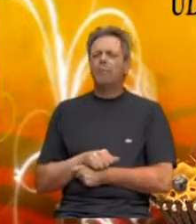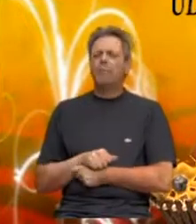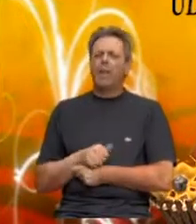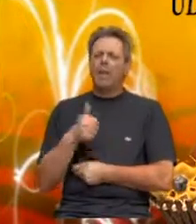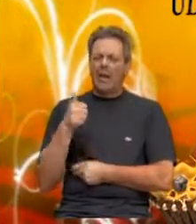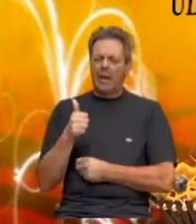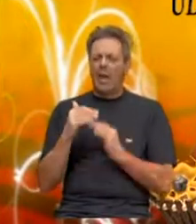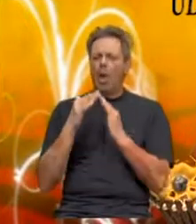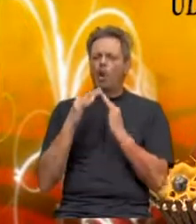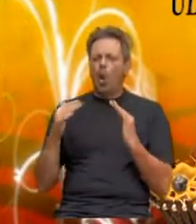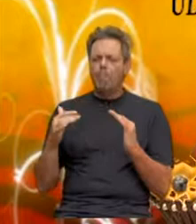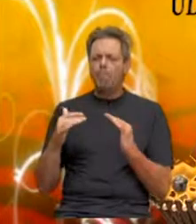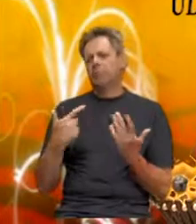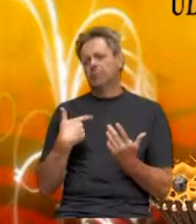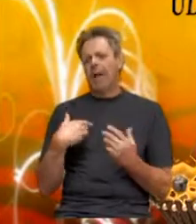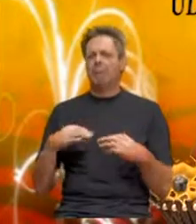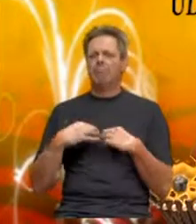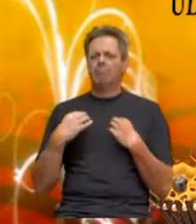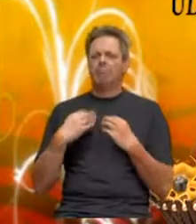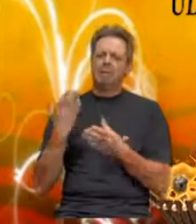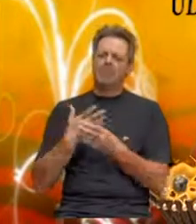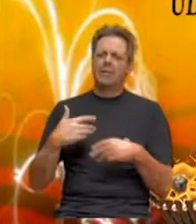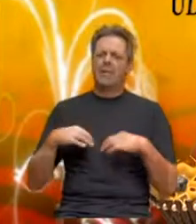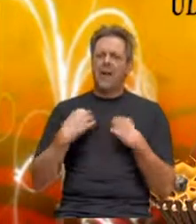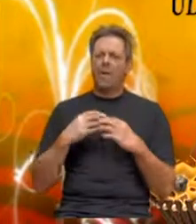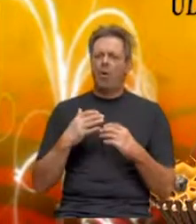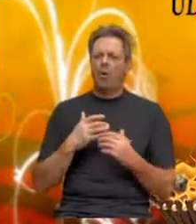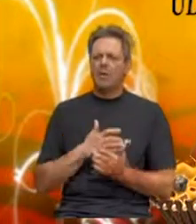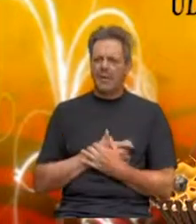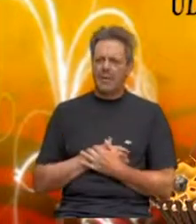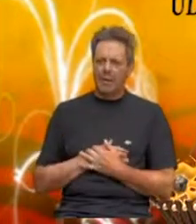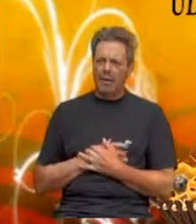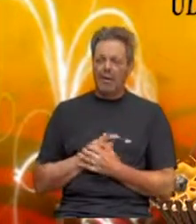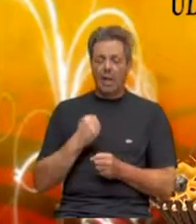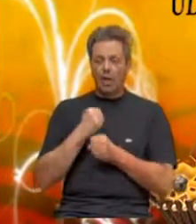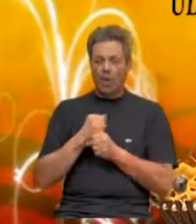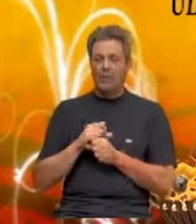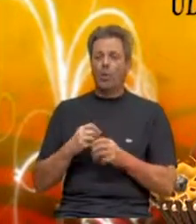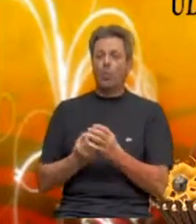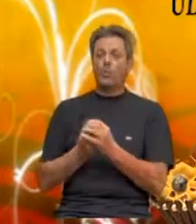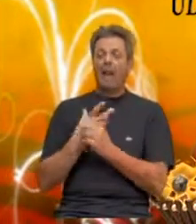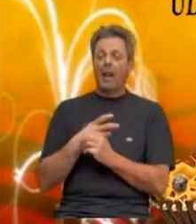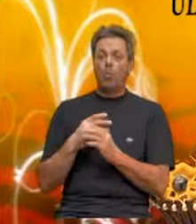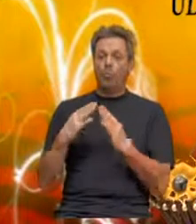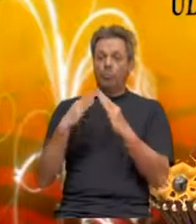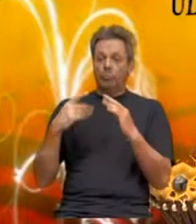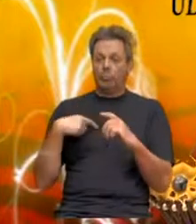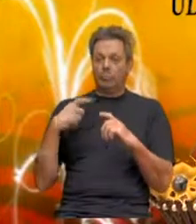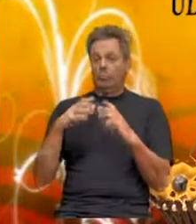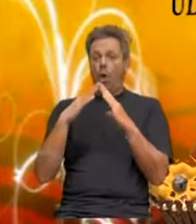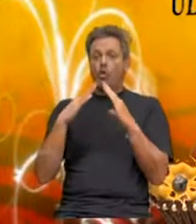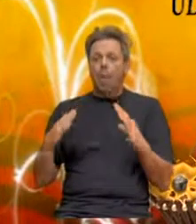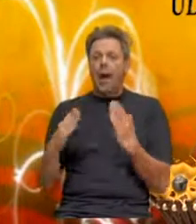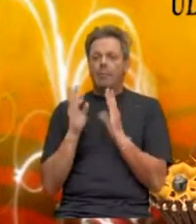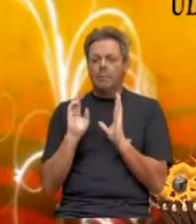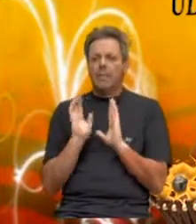ima dom za zdravo srce. Znači, praktički raditi u stvaranju doma koji će nam osigurati da možemo razvijati zdravlje srca.